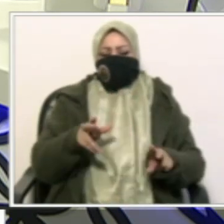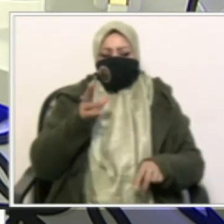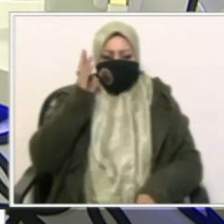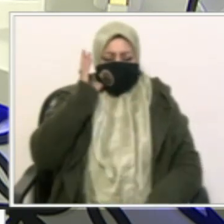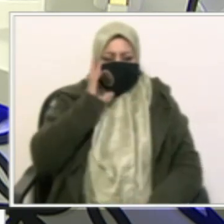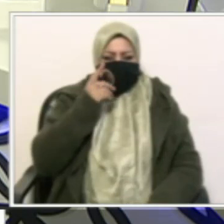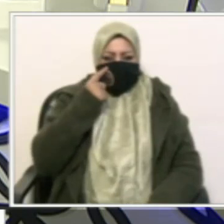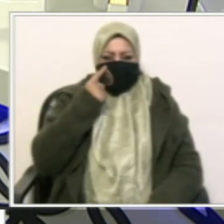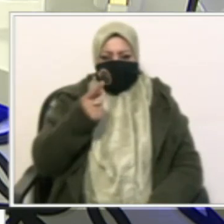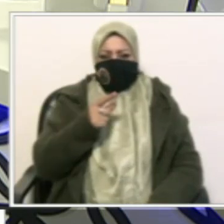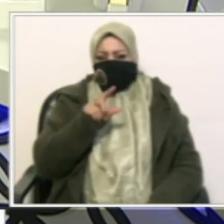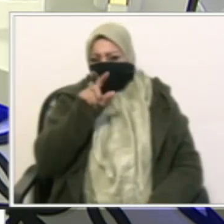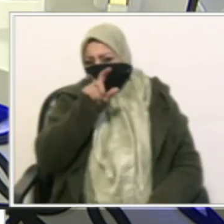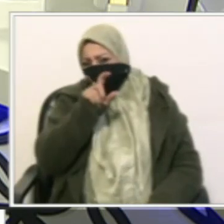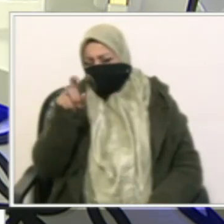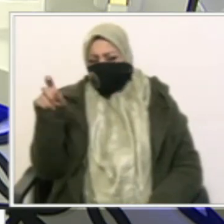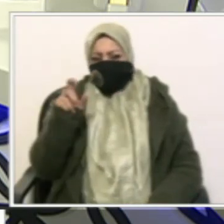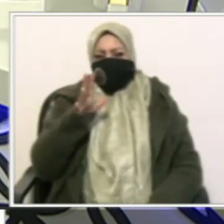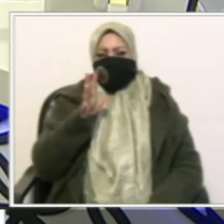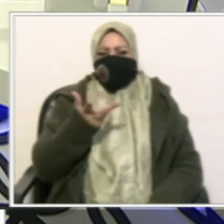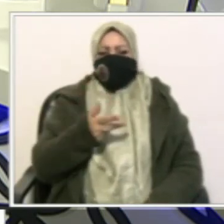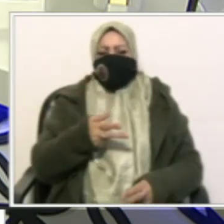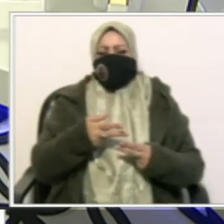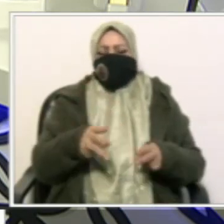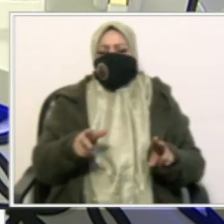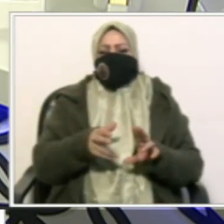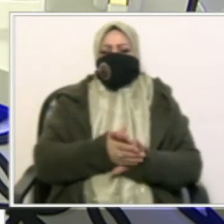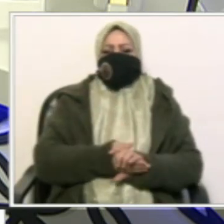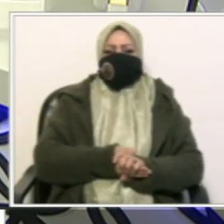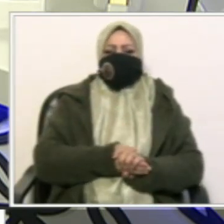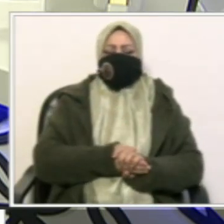والسؤال الثاني شيخ قصد المحصنات هل من توبه؟